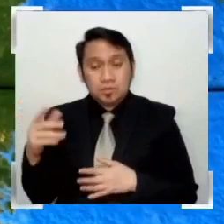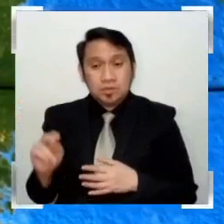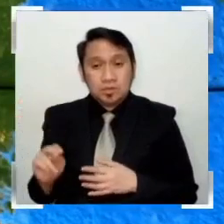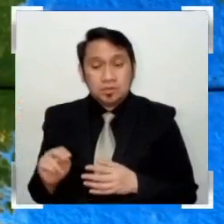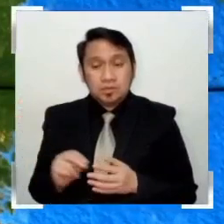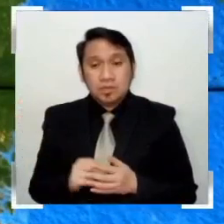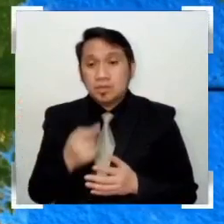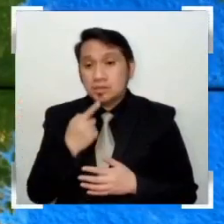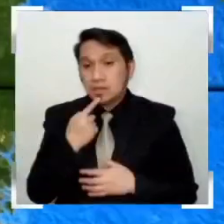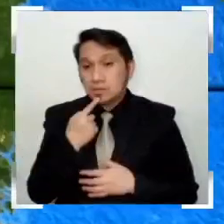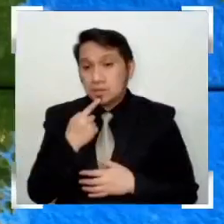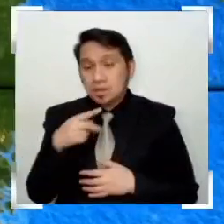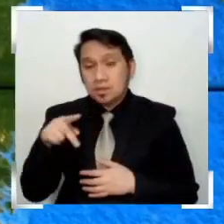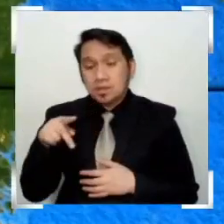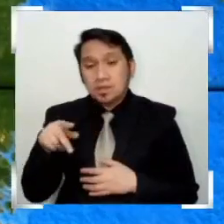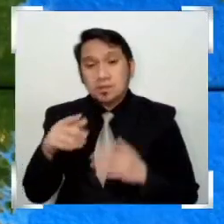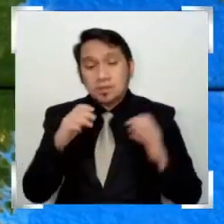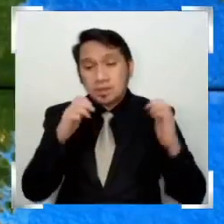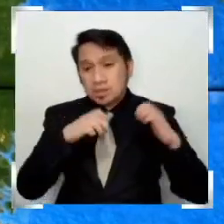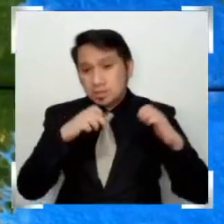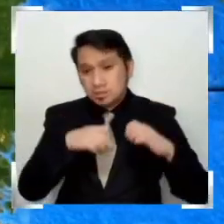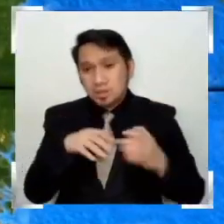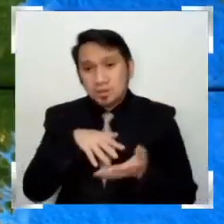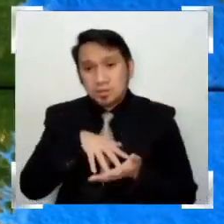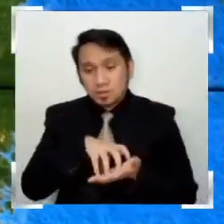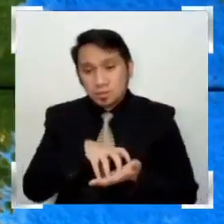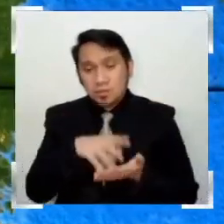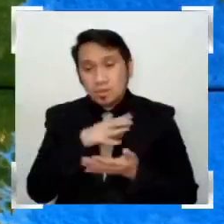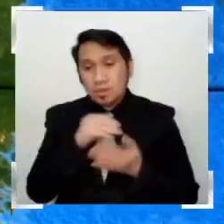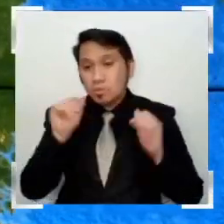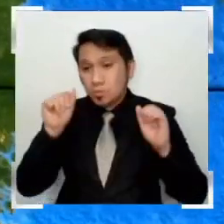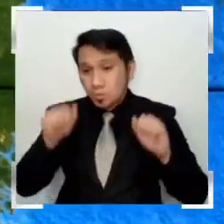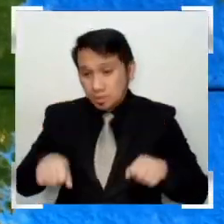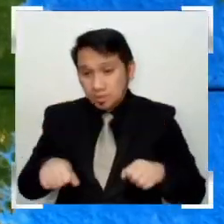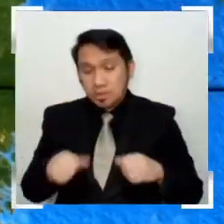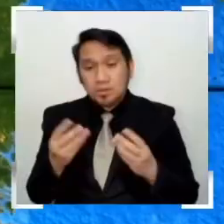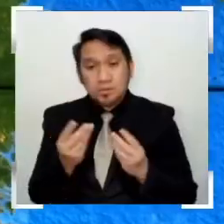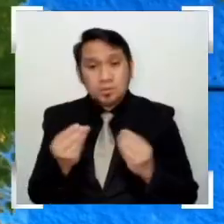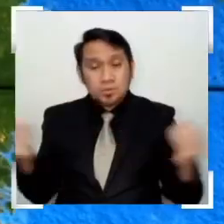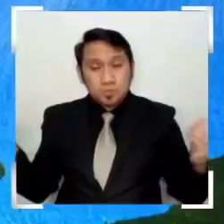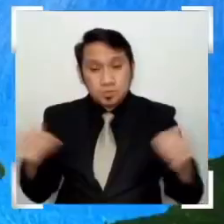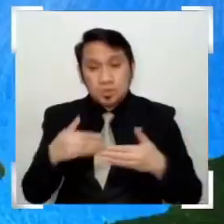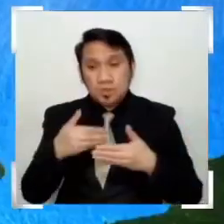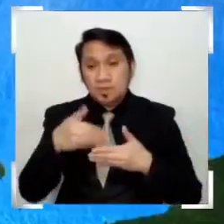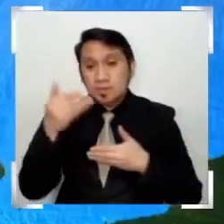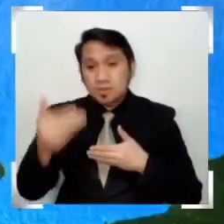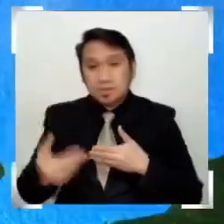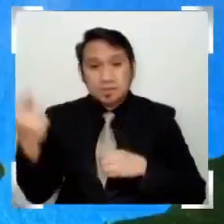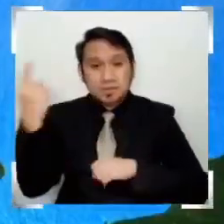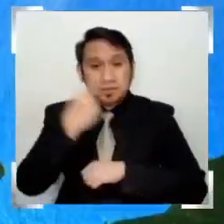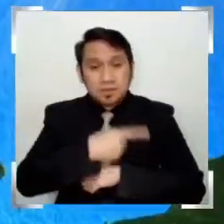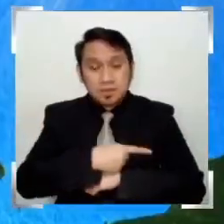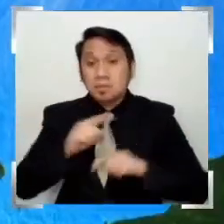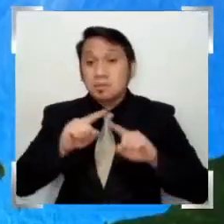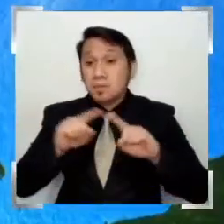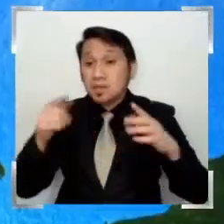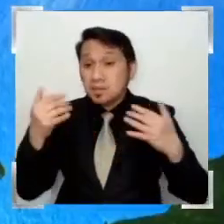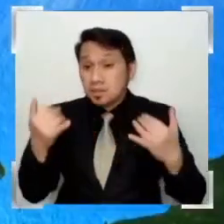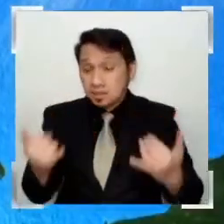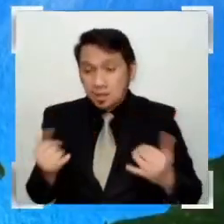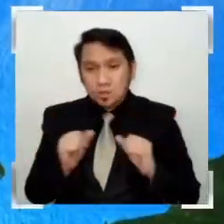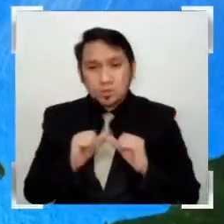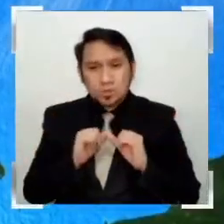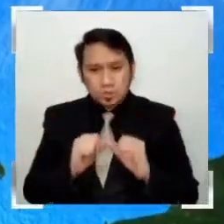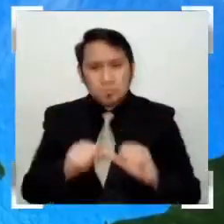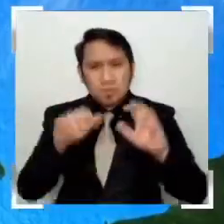sa PAGASA, inaasahang hihina na yan at posibleng mag-dissipate o mawala rin sa mga susunod na araw. Pero sa ngayon, patuloy itong magpapaulan